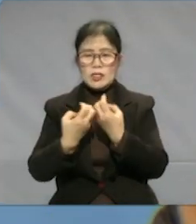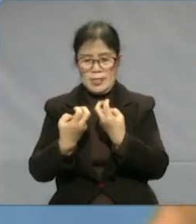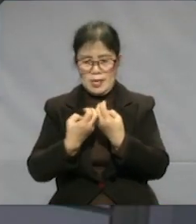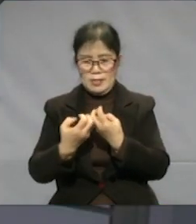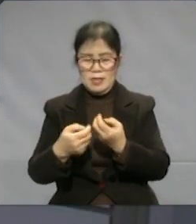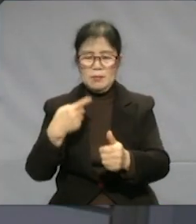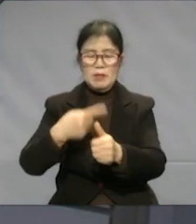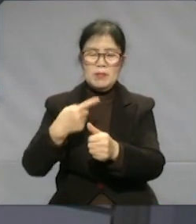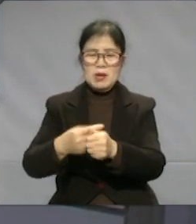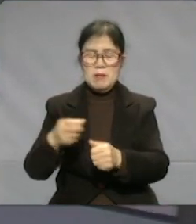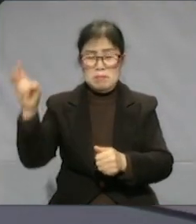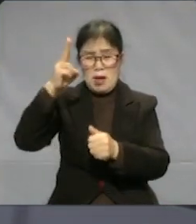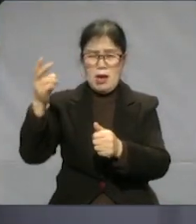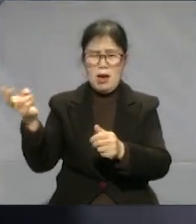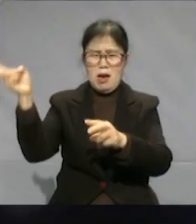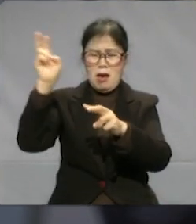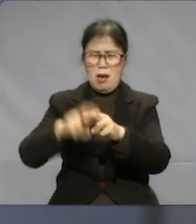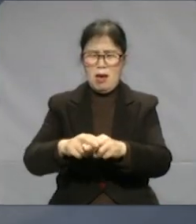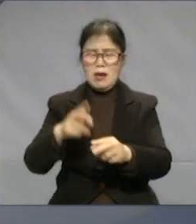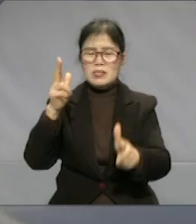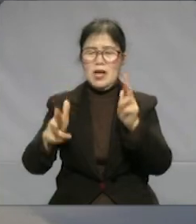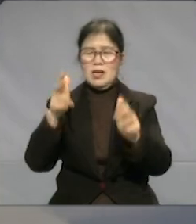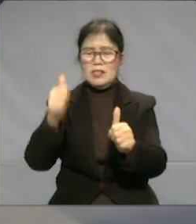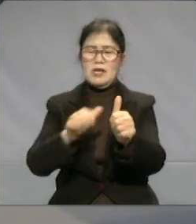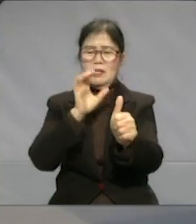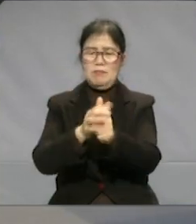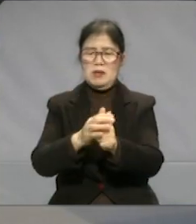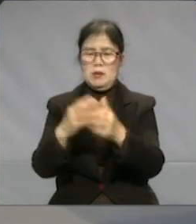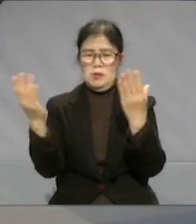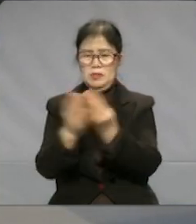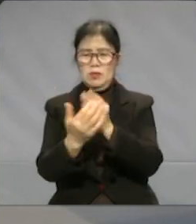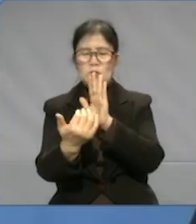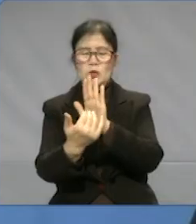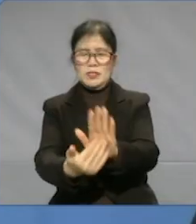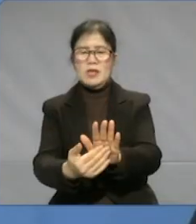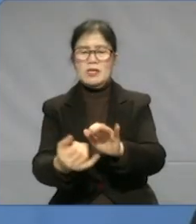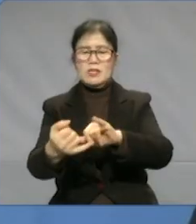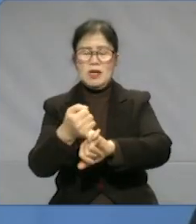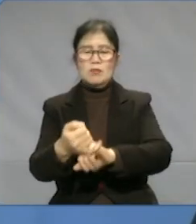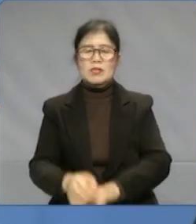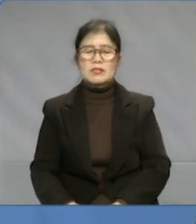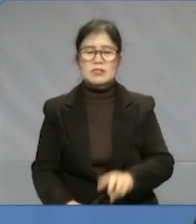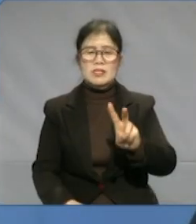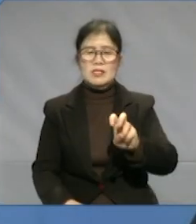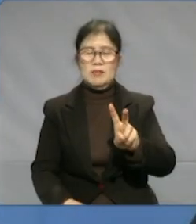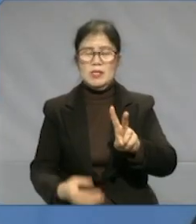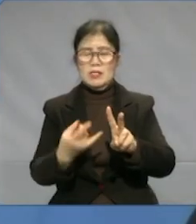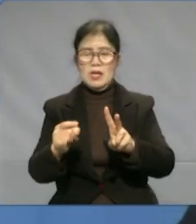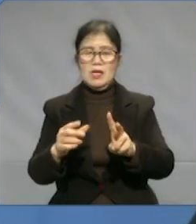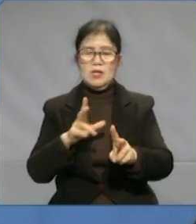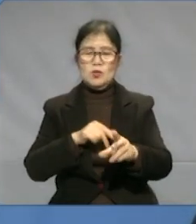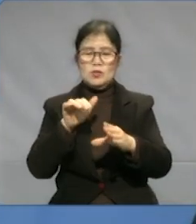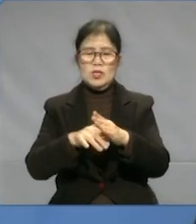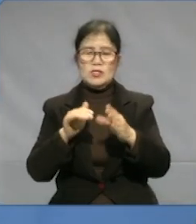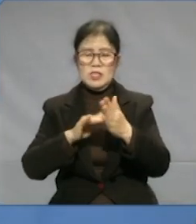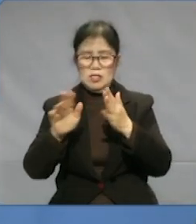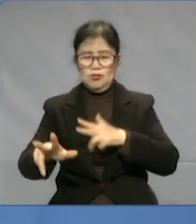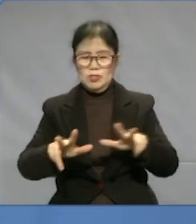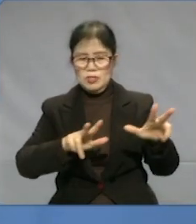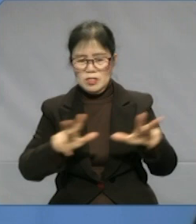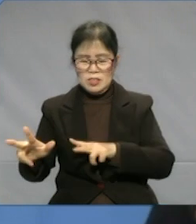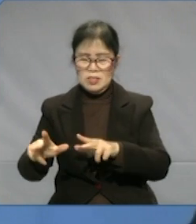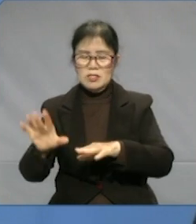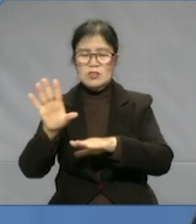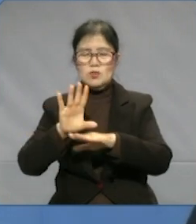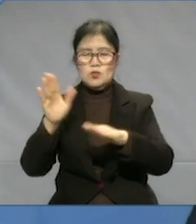비 장의 임명을 원천 봉수 하겠다고 밝혔습니다 22대 총선 이후 즉시